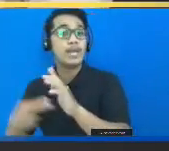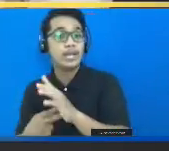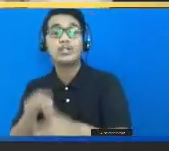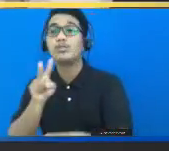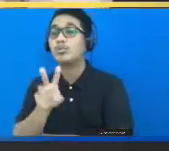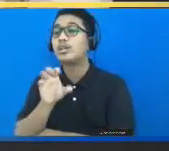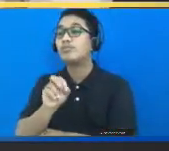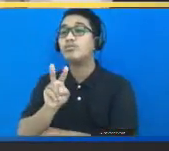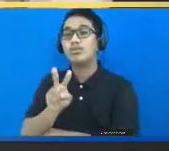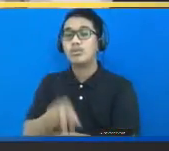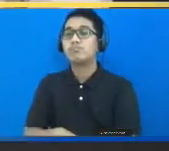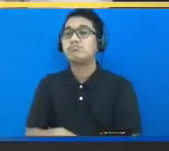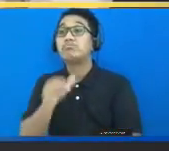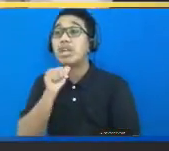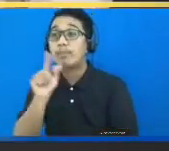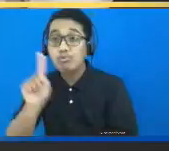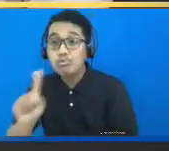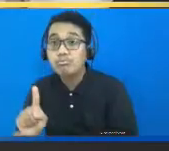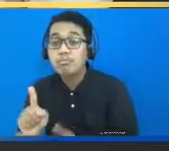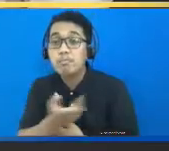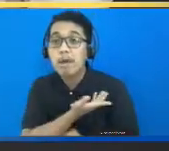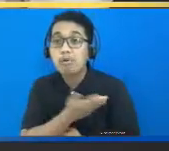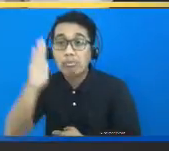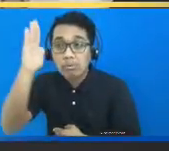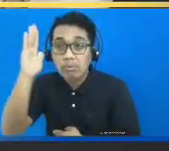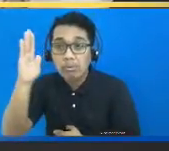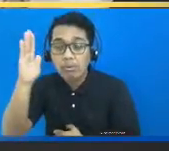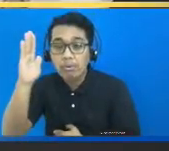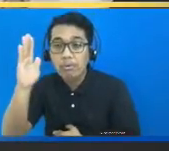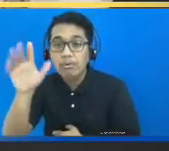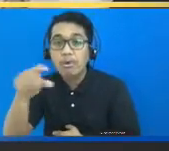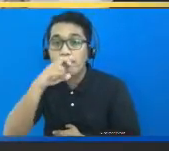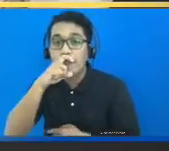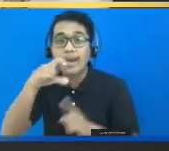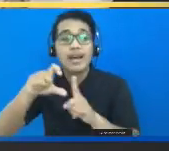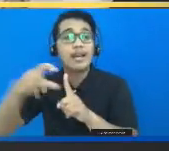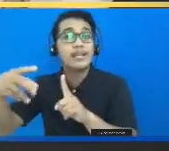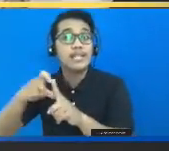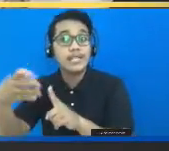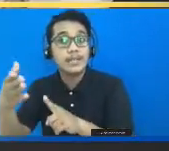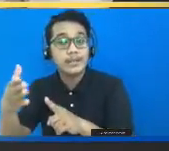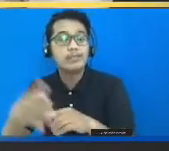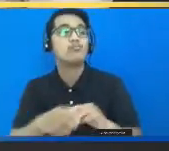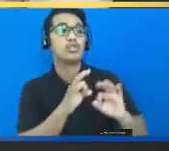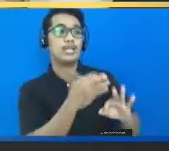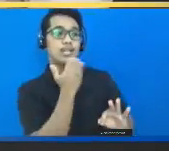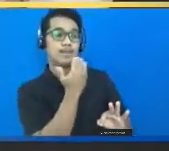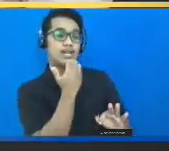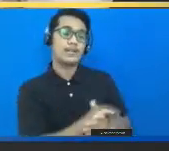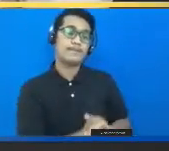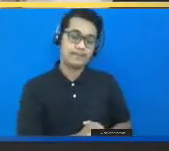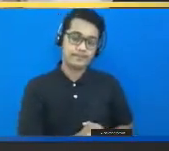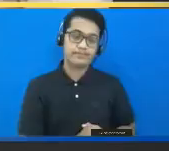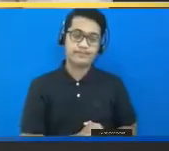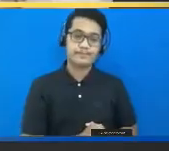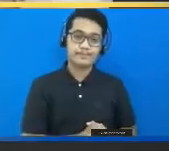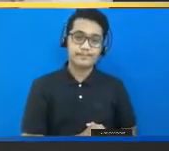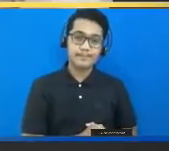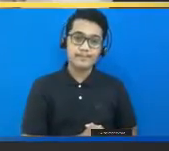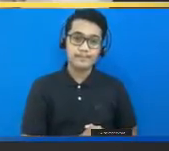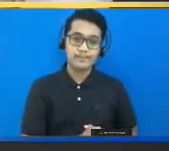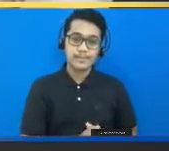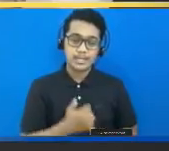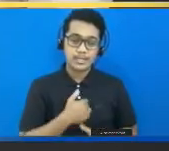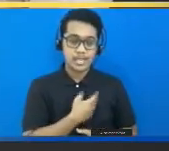S ingin memulai duluan pada dingin mulai dengan silakan Pak ya Oke makasih Om saya